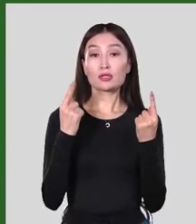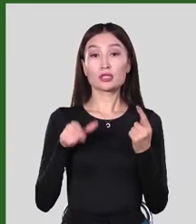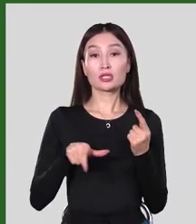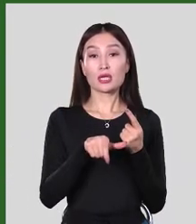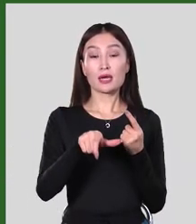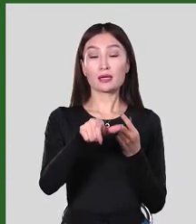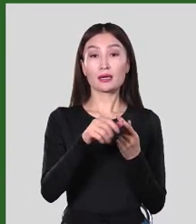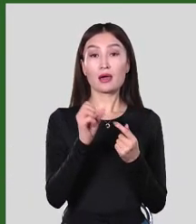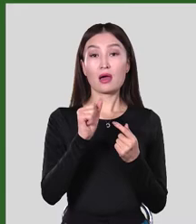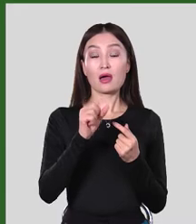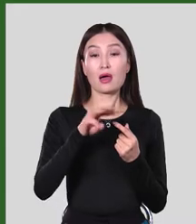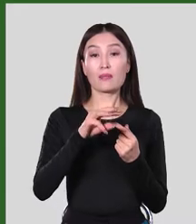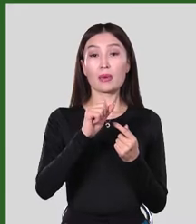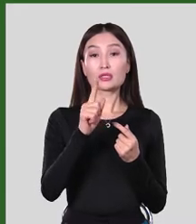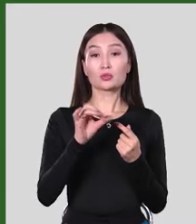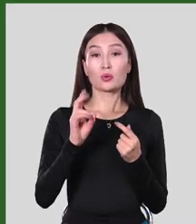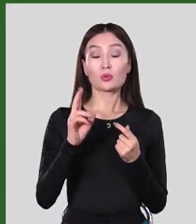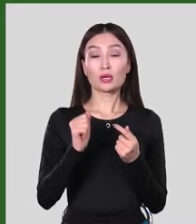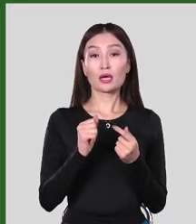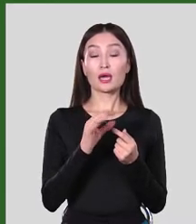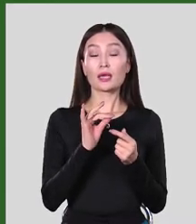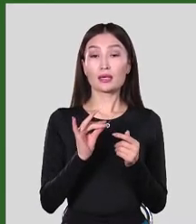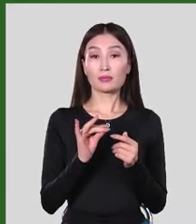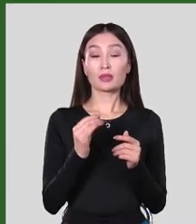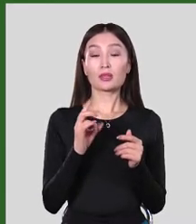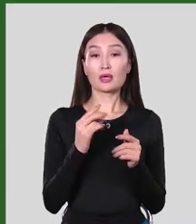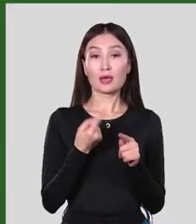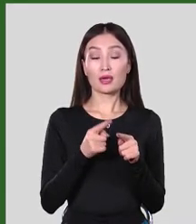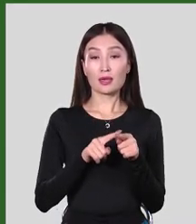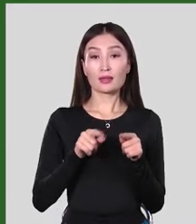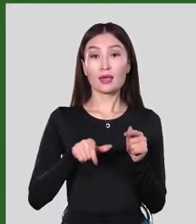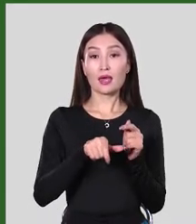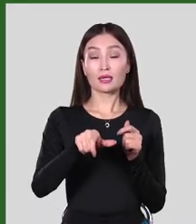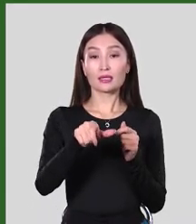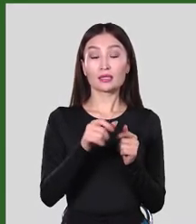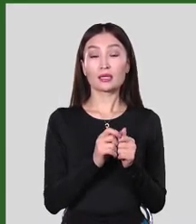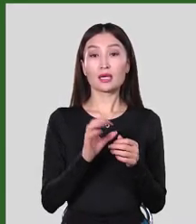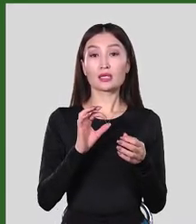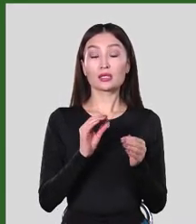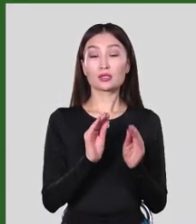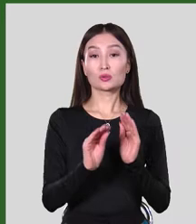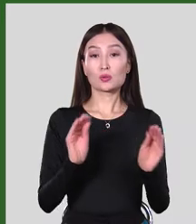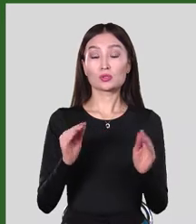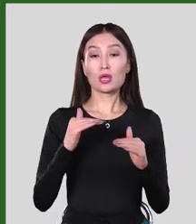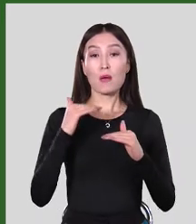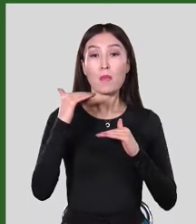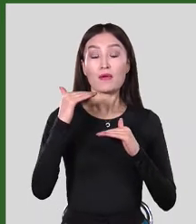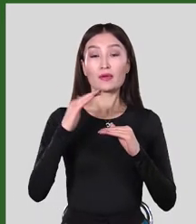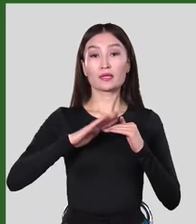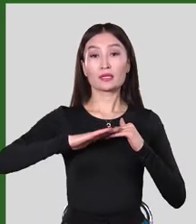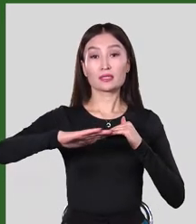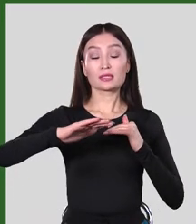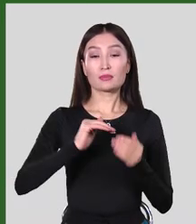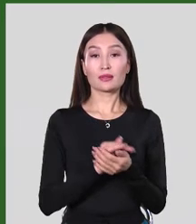река планеты – Амазонка. Именно наносами этой реки и сложена поверхность низменности.